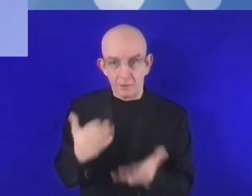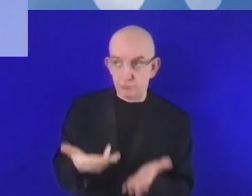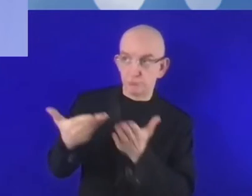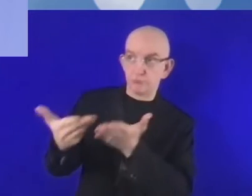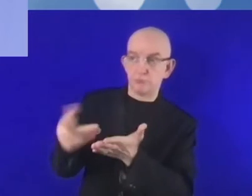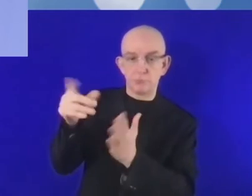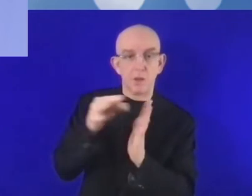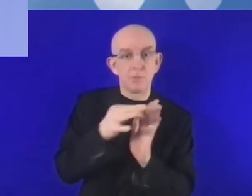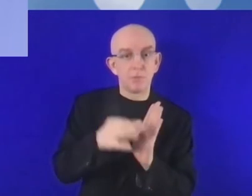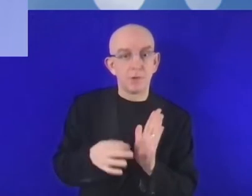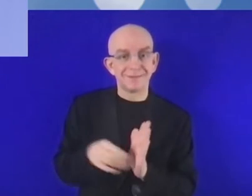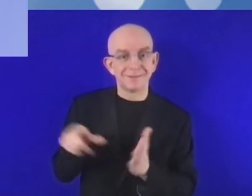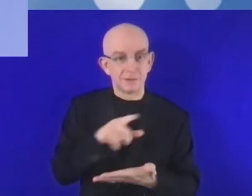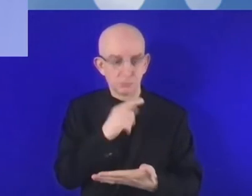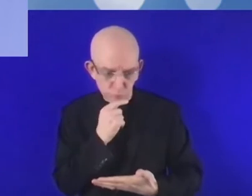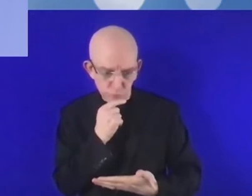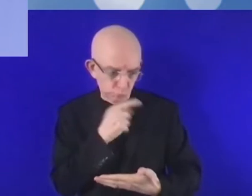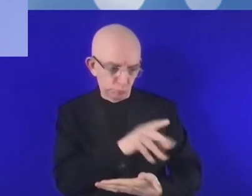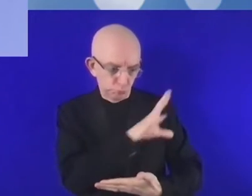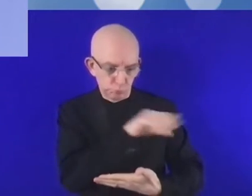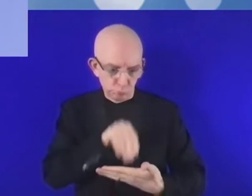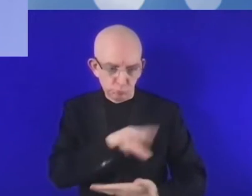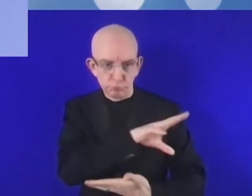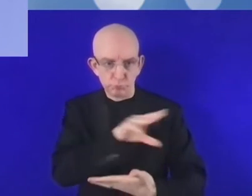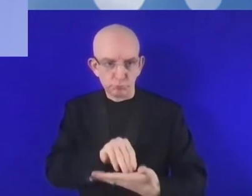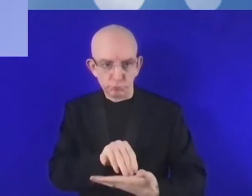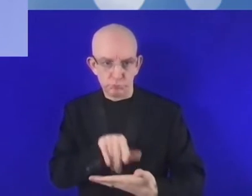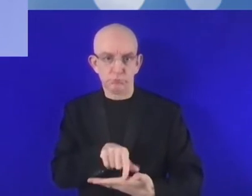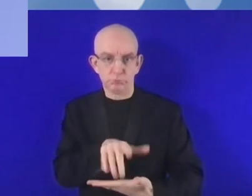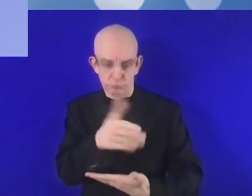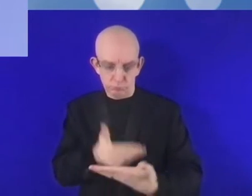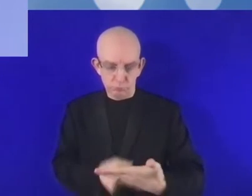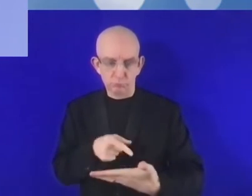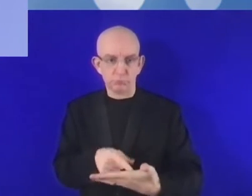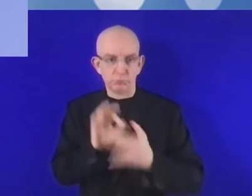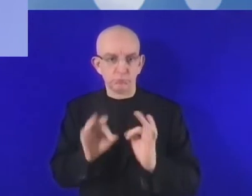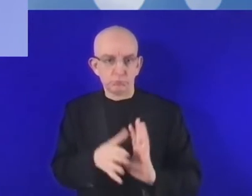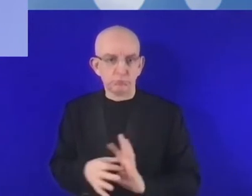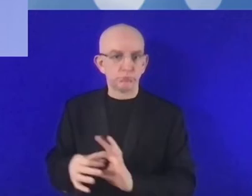новых технологий и инновации. Так что хочу сказать, что такие инновационные